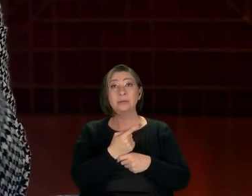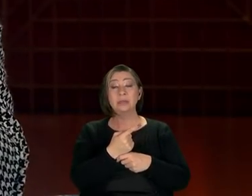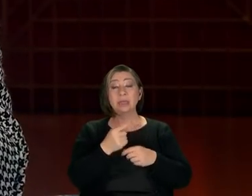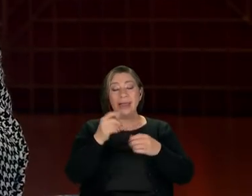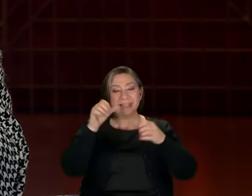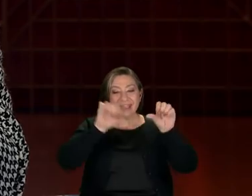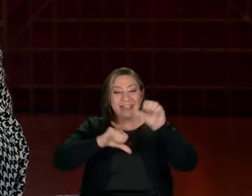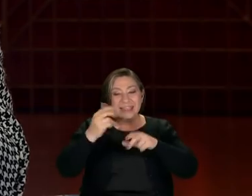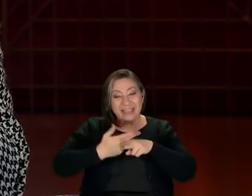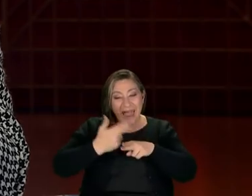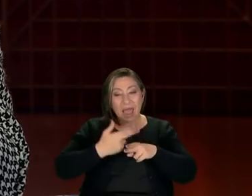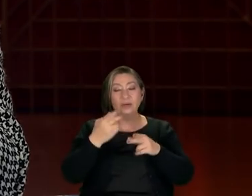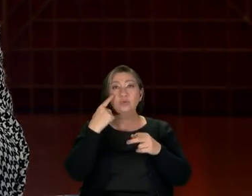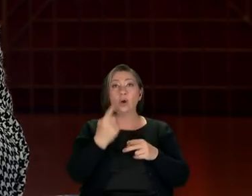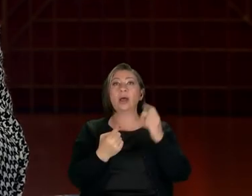deney yapmak açısından,